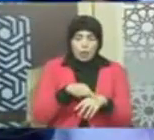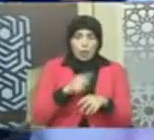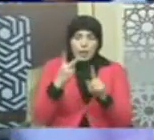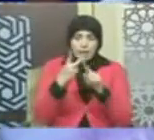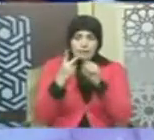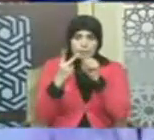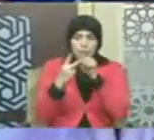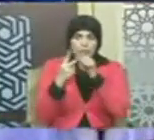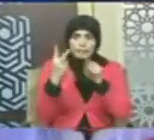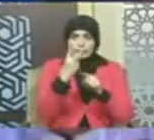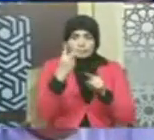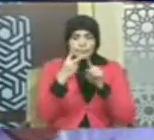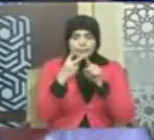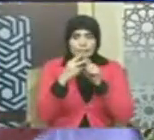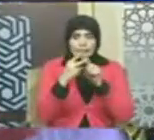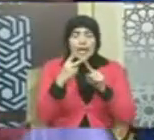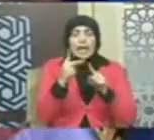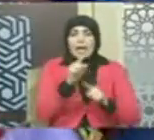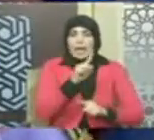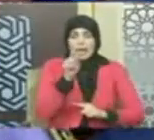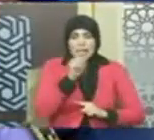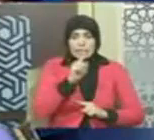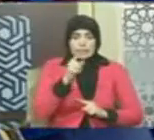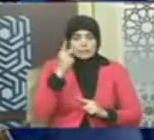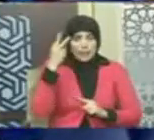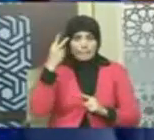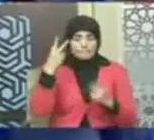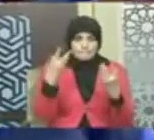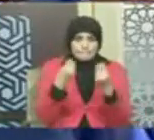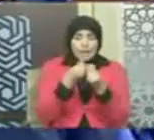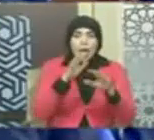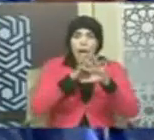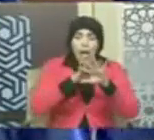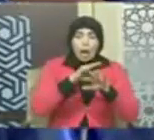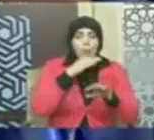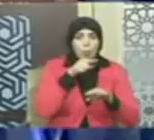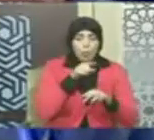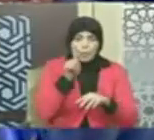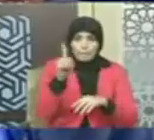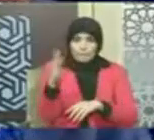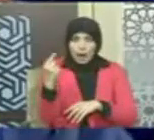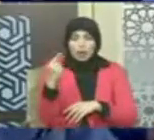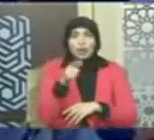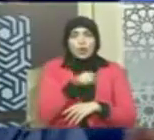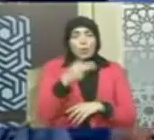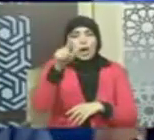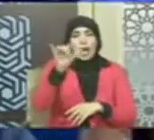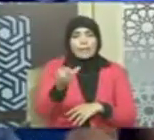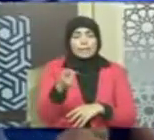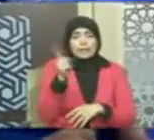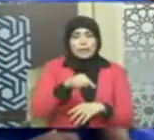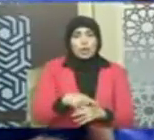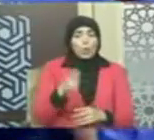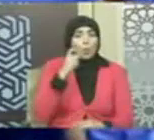والموقفان ليس مع كبار الصحابة كأبي بكر وعمر وعثمان وعلي ومعاذ